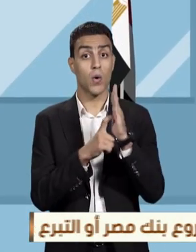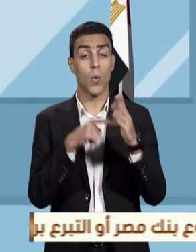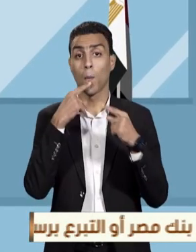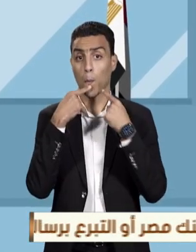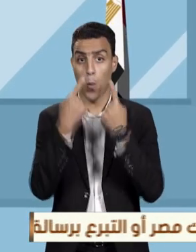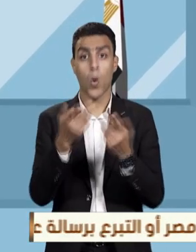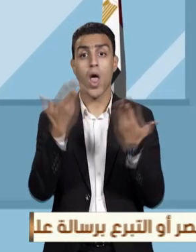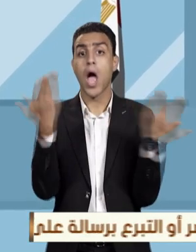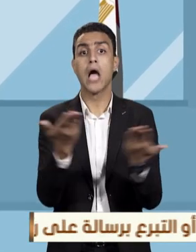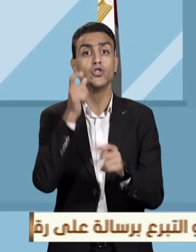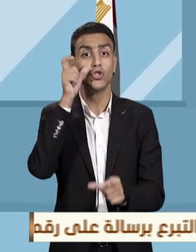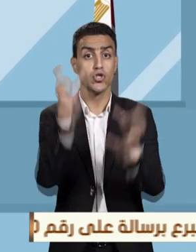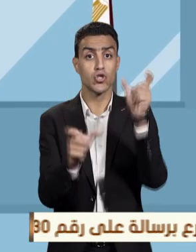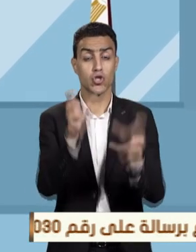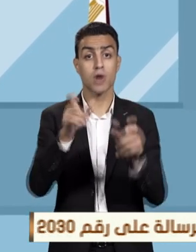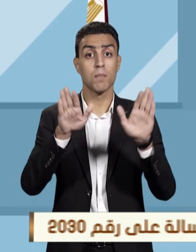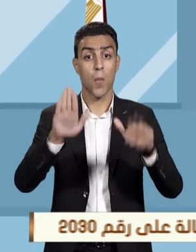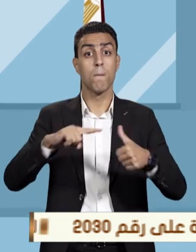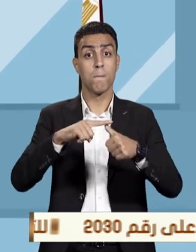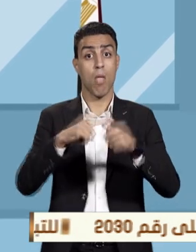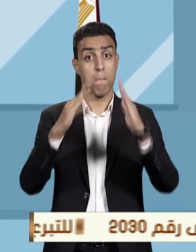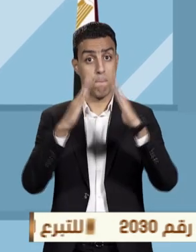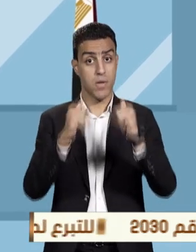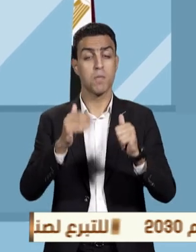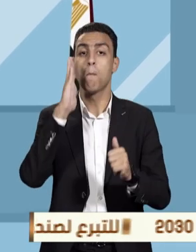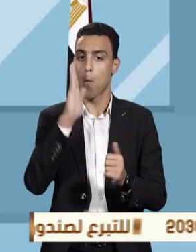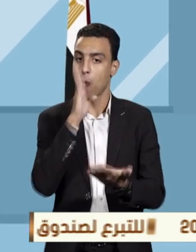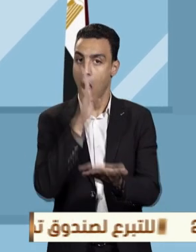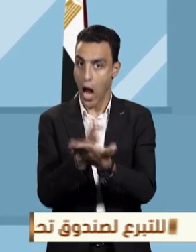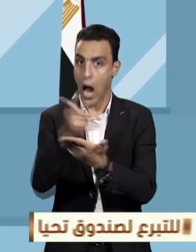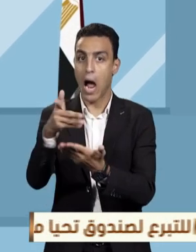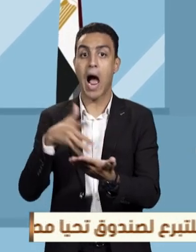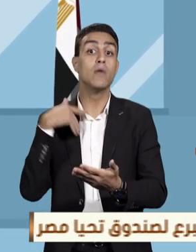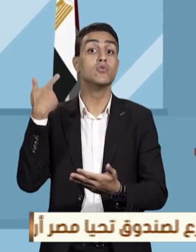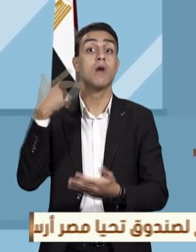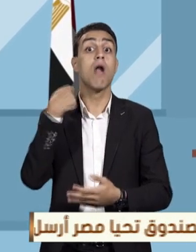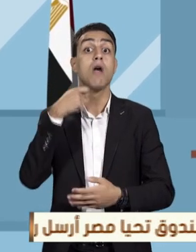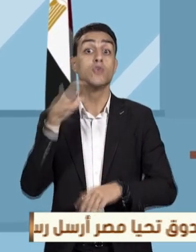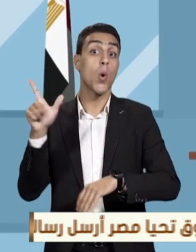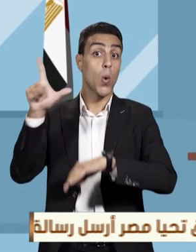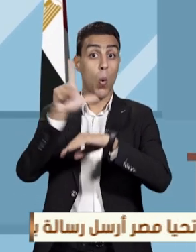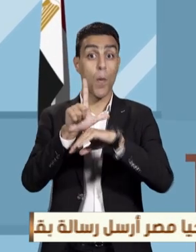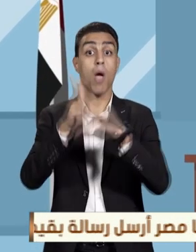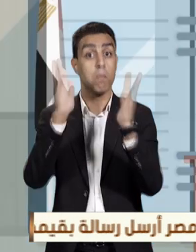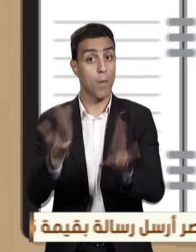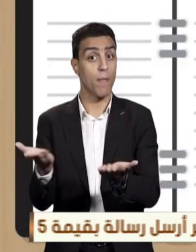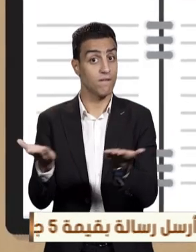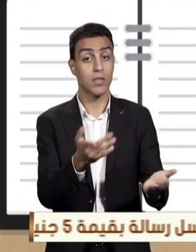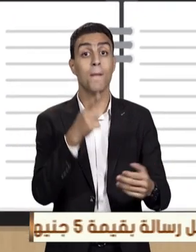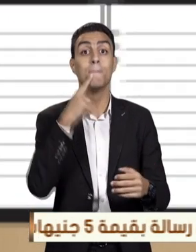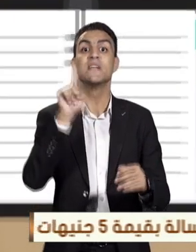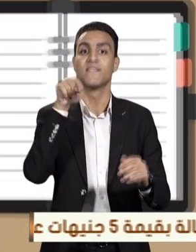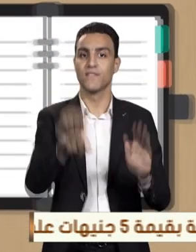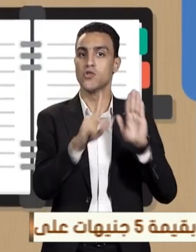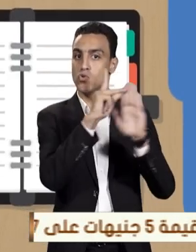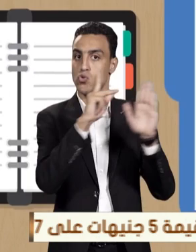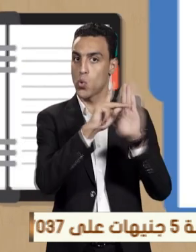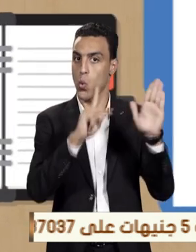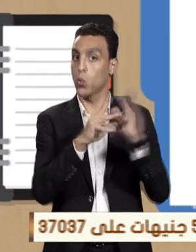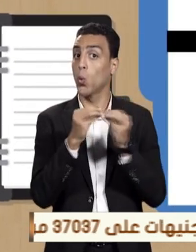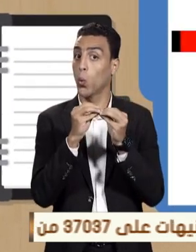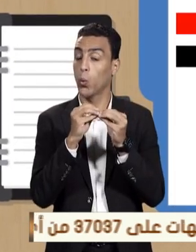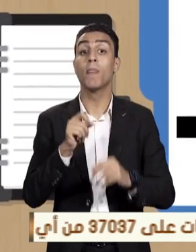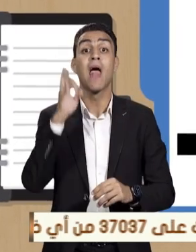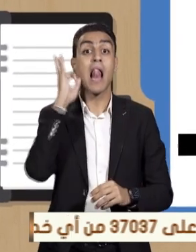القانون بيدي أي مواطن مقيد في قاعدة بيانات الناخبين الحق في الترشح لمنصب رئيس الجمهورية، لكن طبعاً في شروط